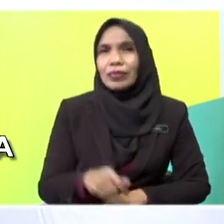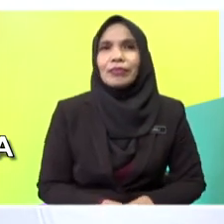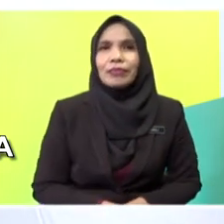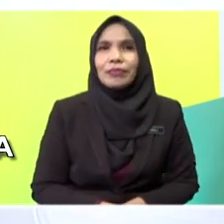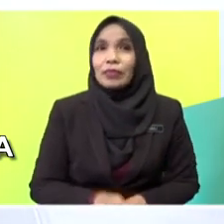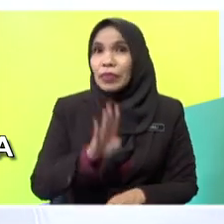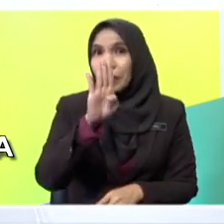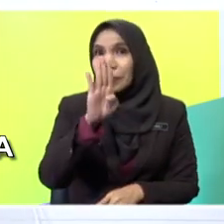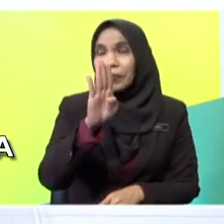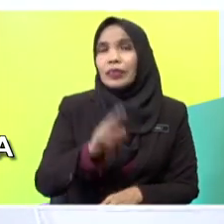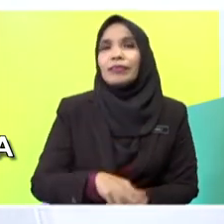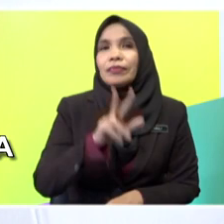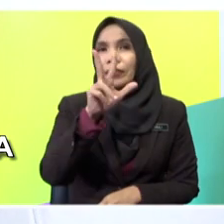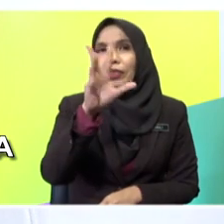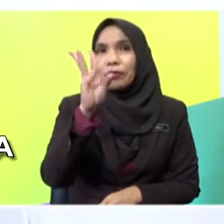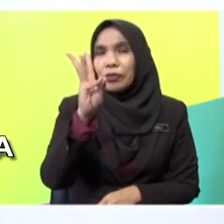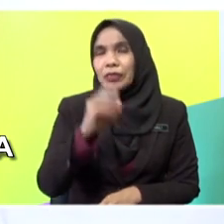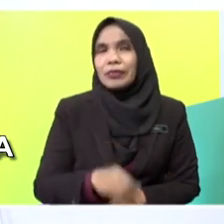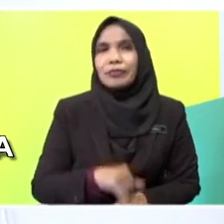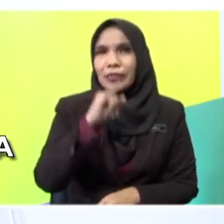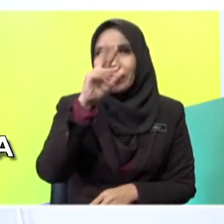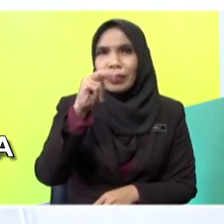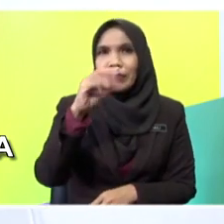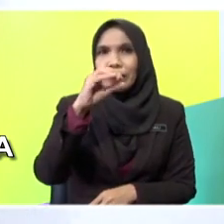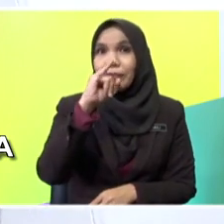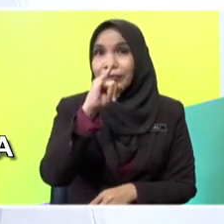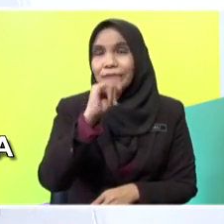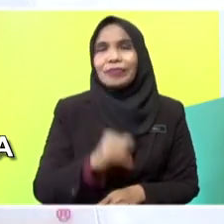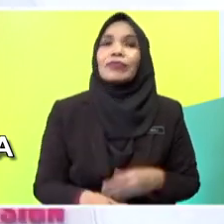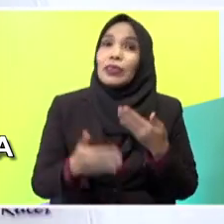kan? Mudah sangat dengan magic ruler ni. Ya.